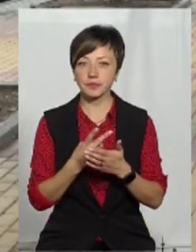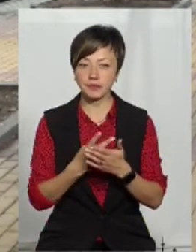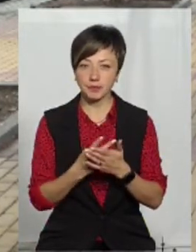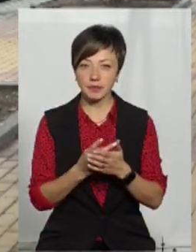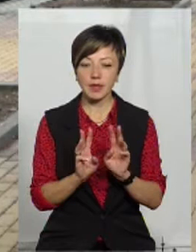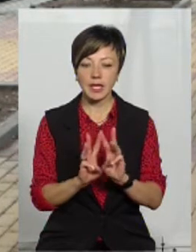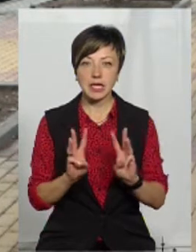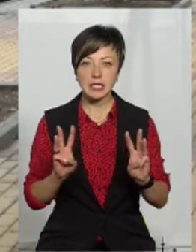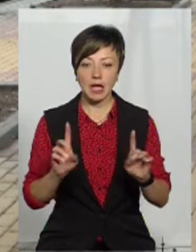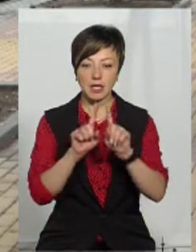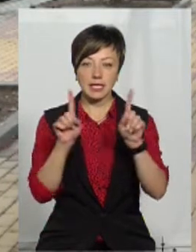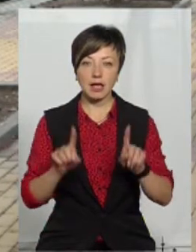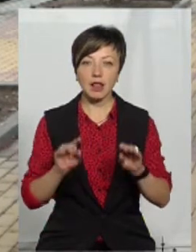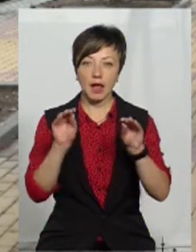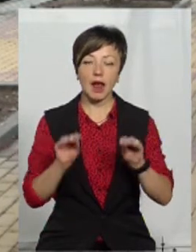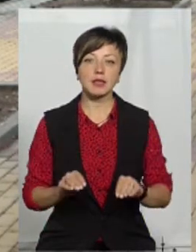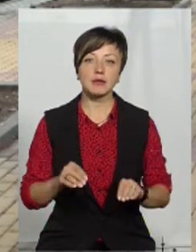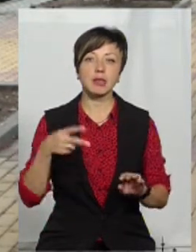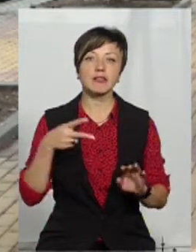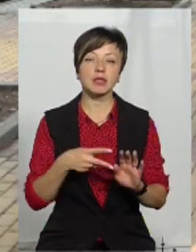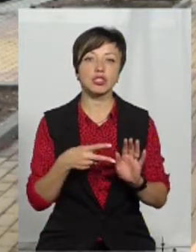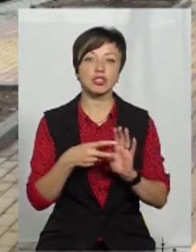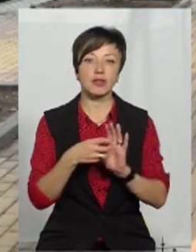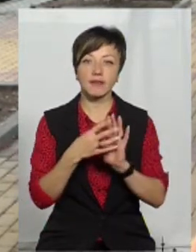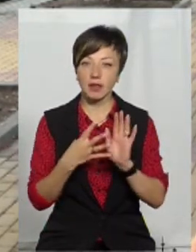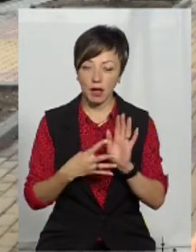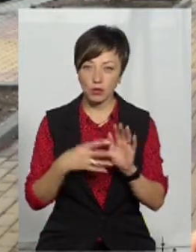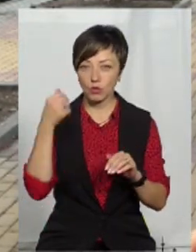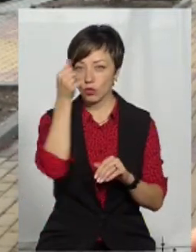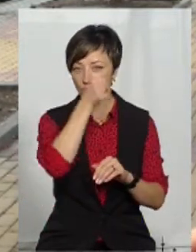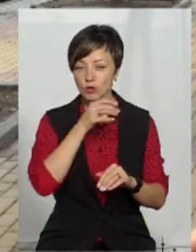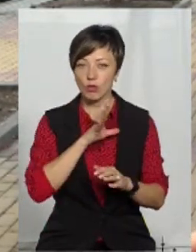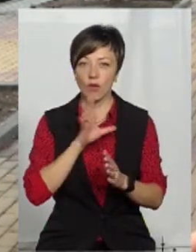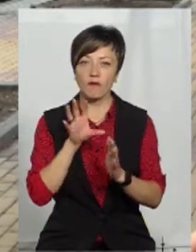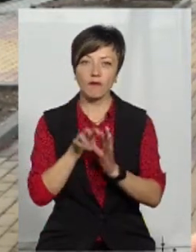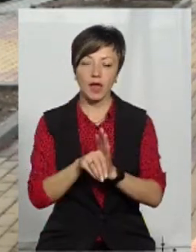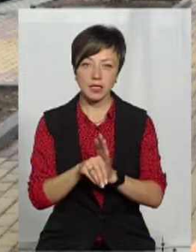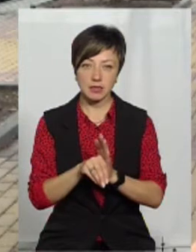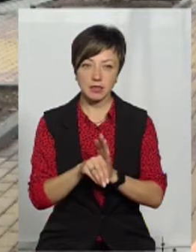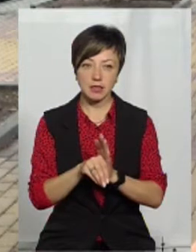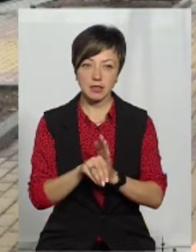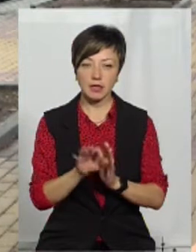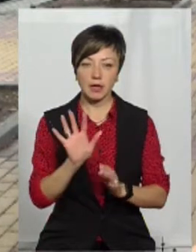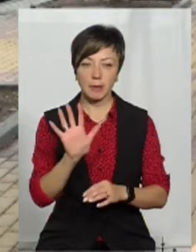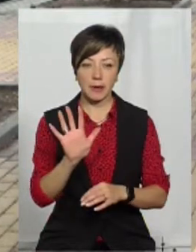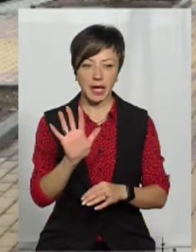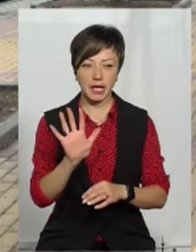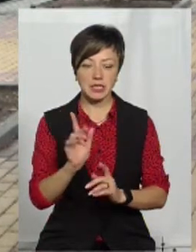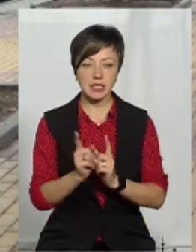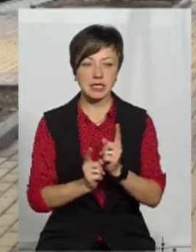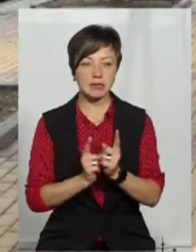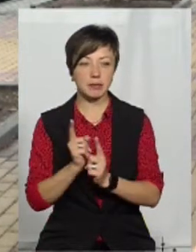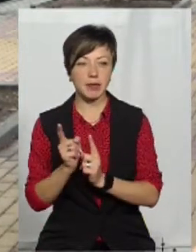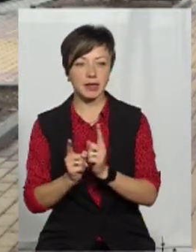сайт з деклараціями, то у 2019 році було внесено якщо я не помиляюсь, 5 змін в